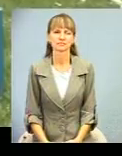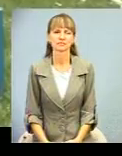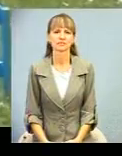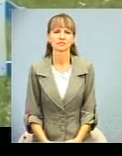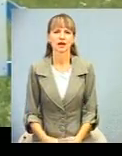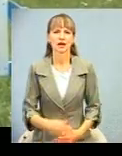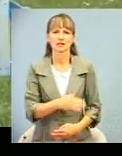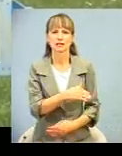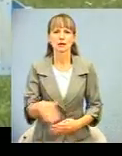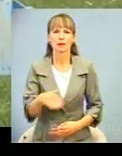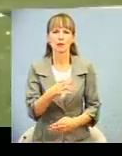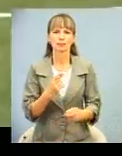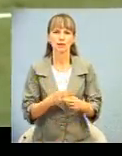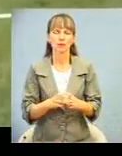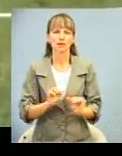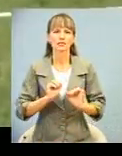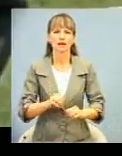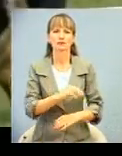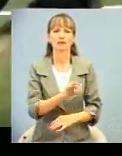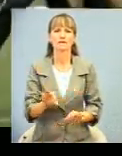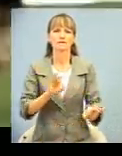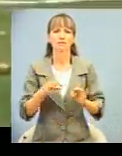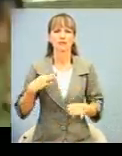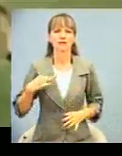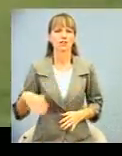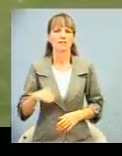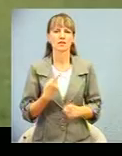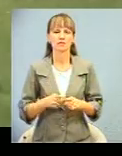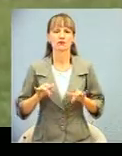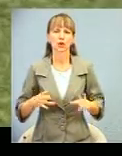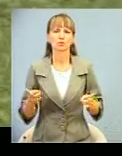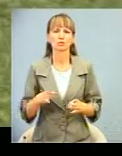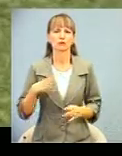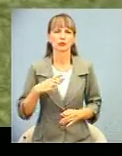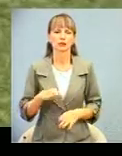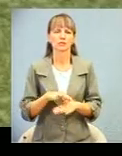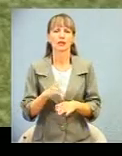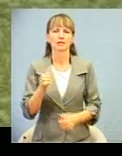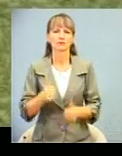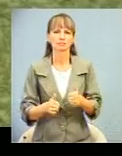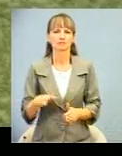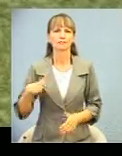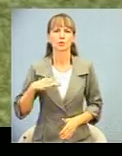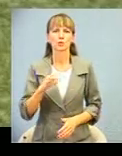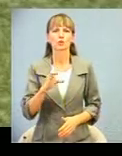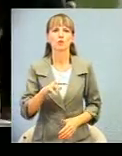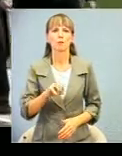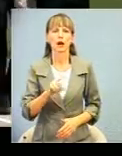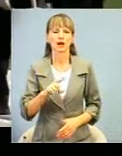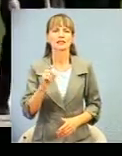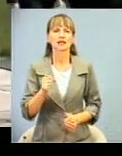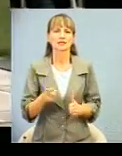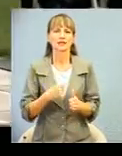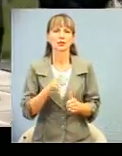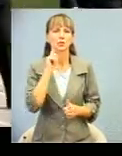Смуга перешкод, захисна смуга та вибір речей – всі ці вправи довелося проходити на змаганнях. Відбулися вони у Сумах. За звання «Юний